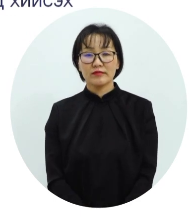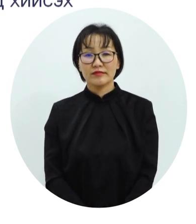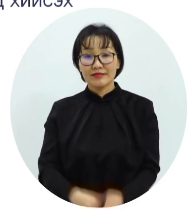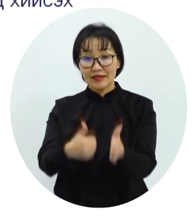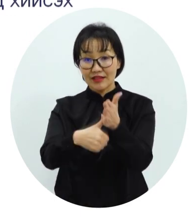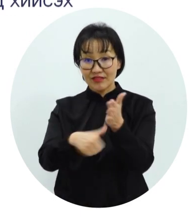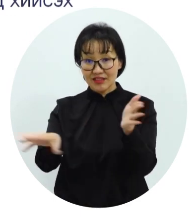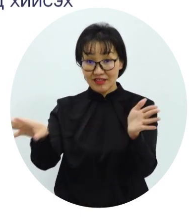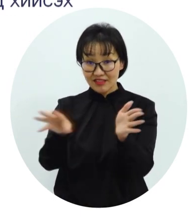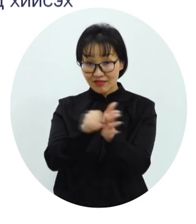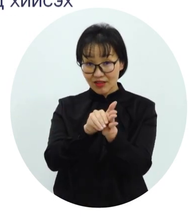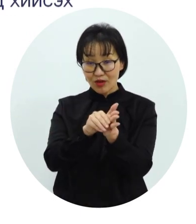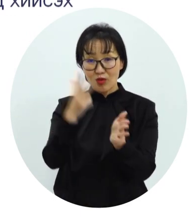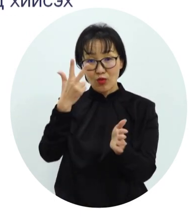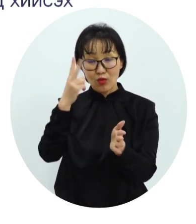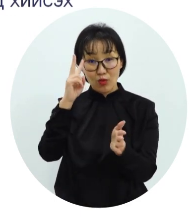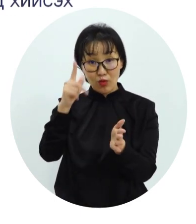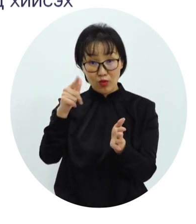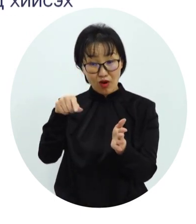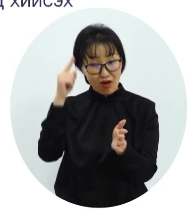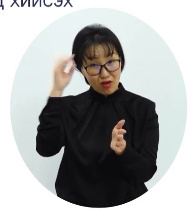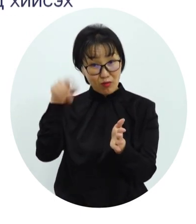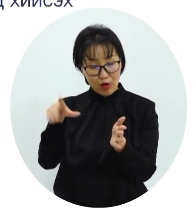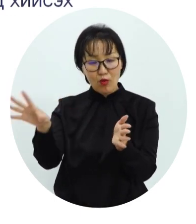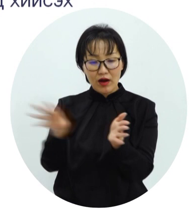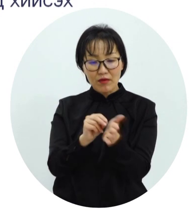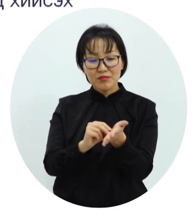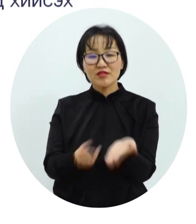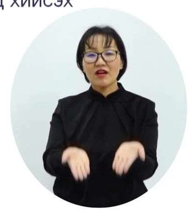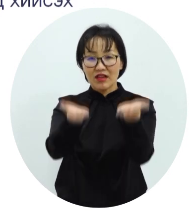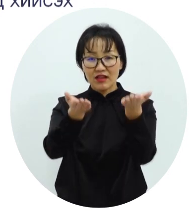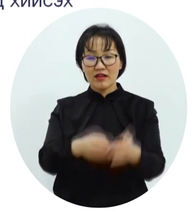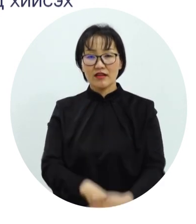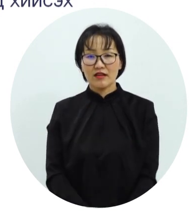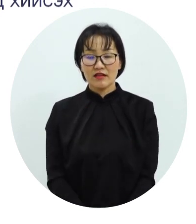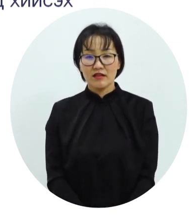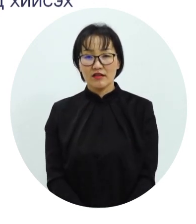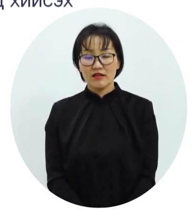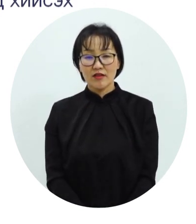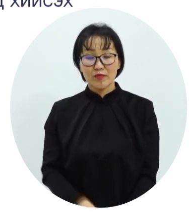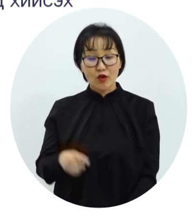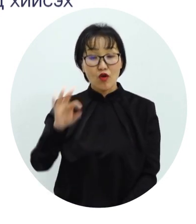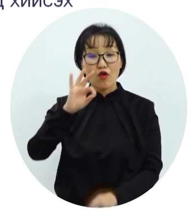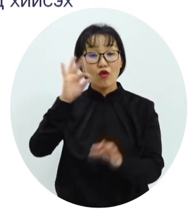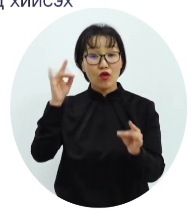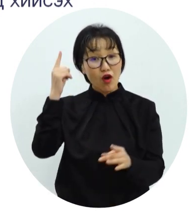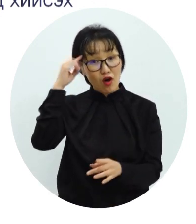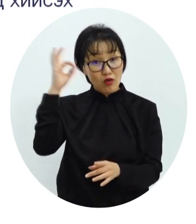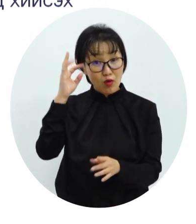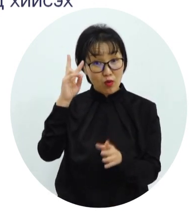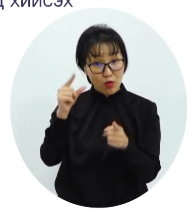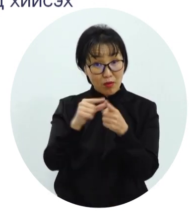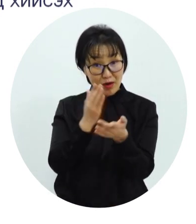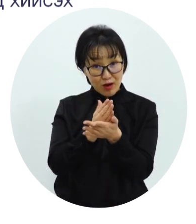За дэвтэр дээрээ 3 үгэн ойлгомжгүй үгнүүдээ бичиж аваарай. Өөр та хэд маань ойлгоогүй үг байх юм бол